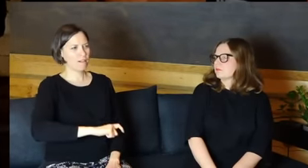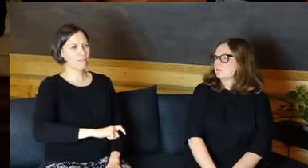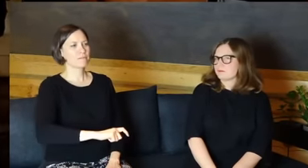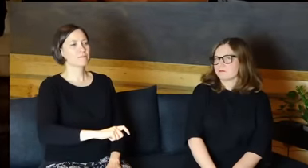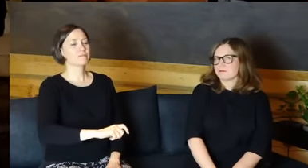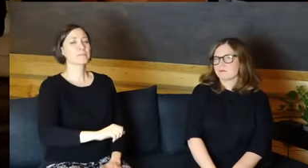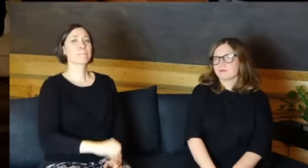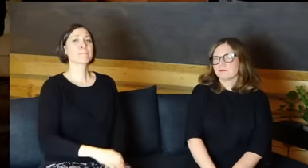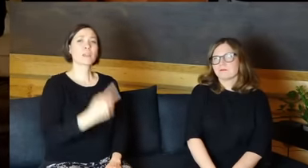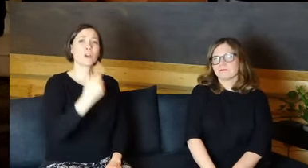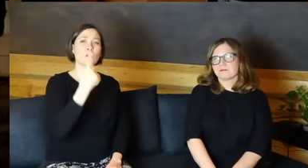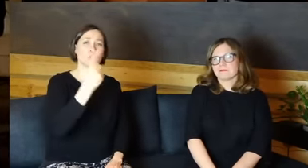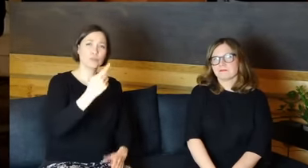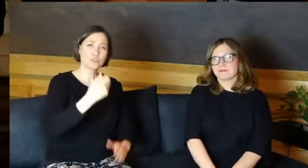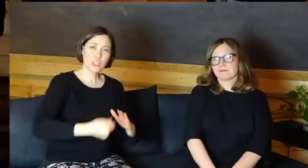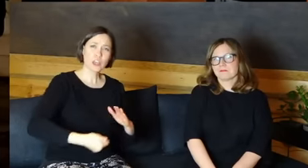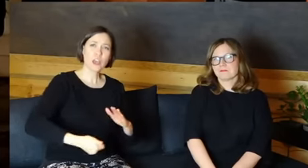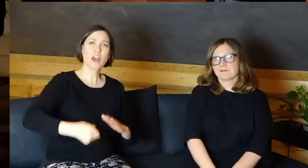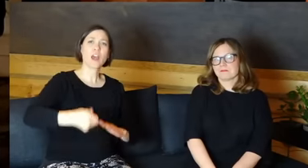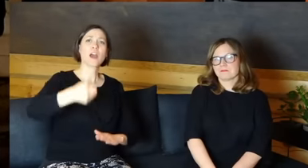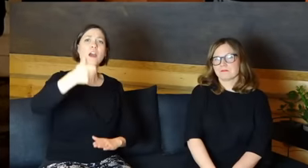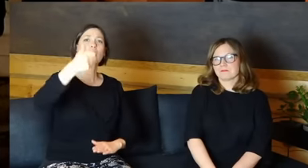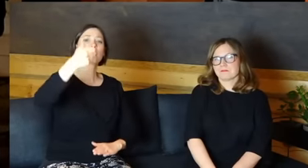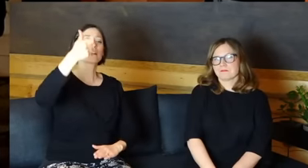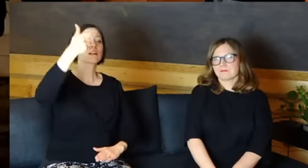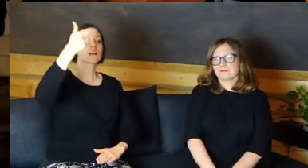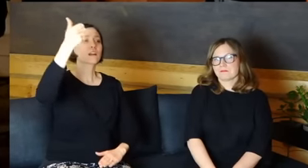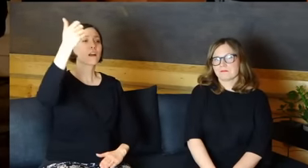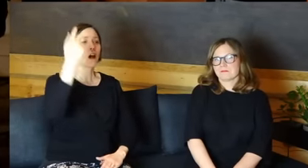Yksi Herra ja